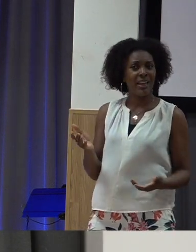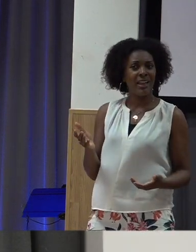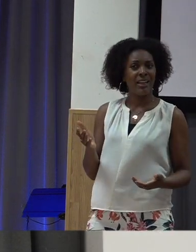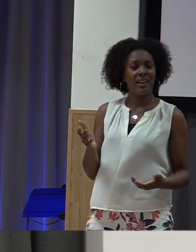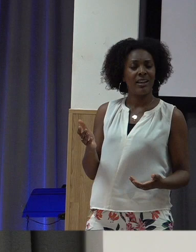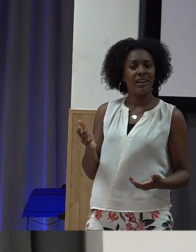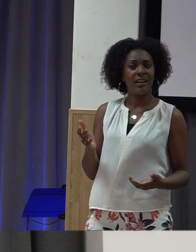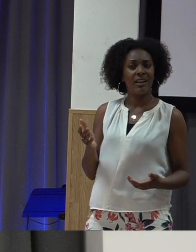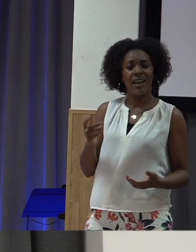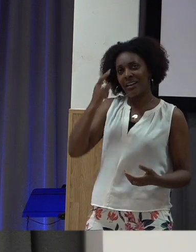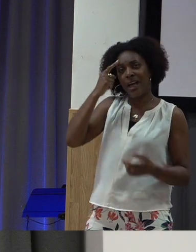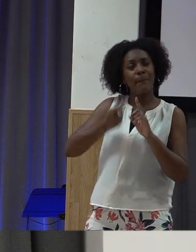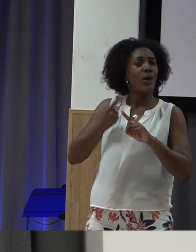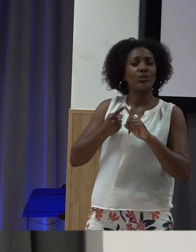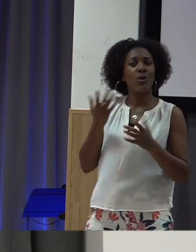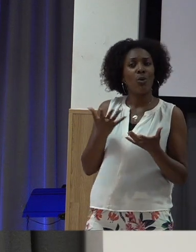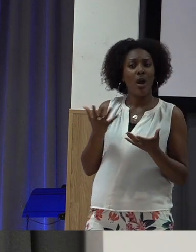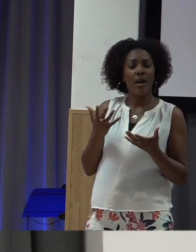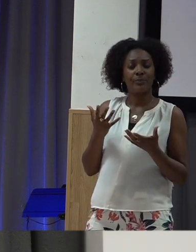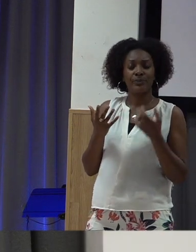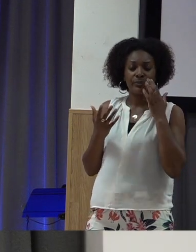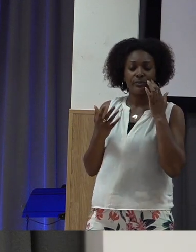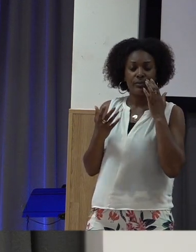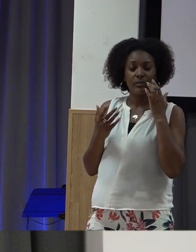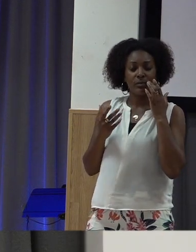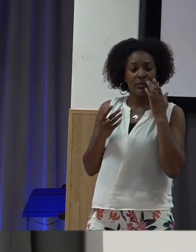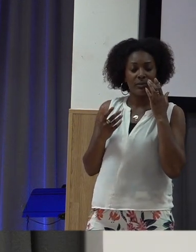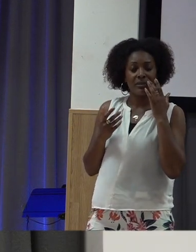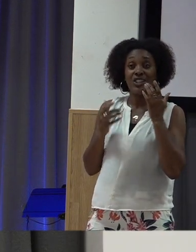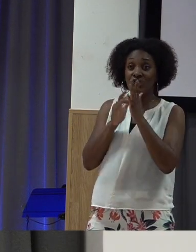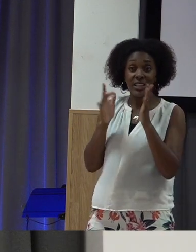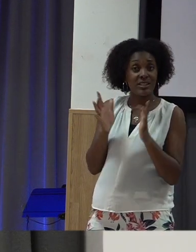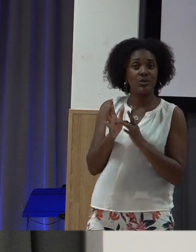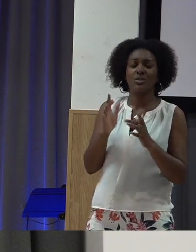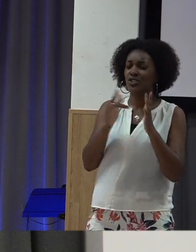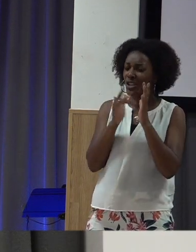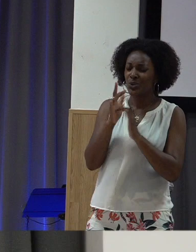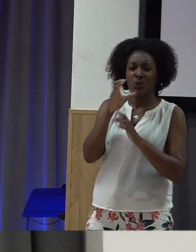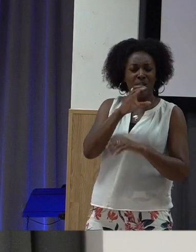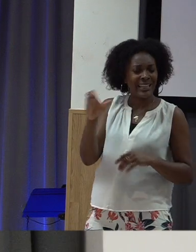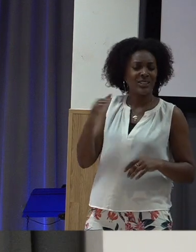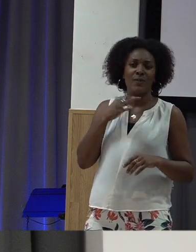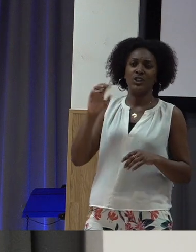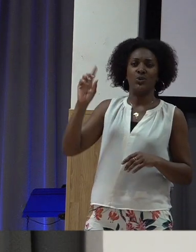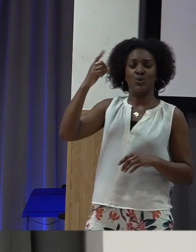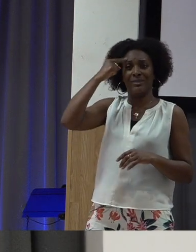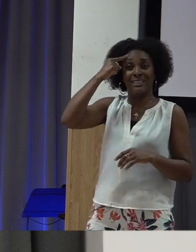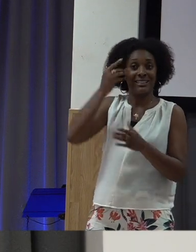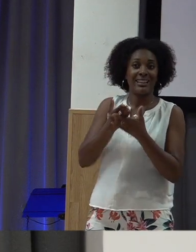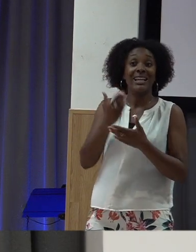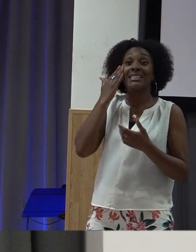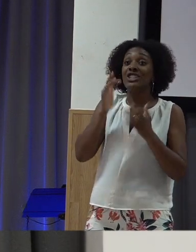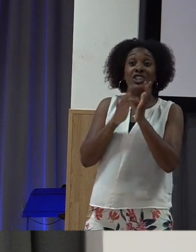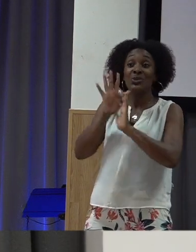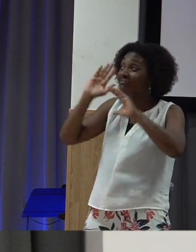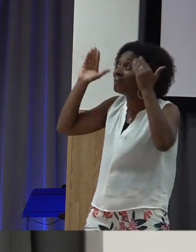au centre de nos préoccupations pour les autres comme pour nous-mêmes, Jésus le Christ, le Fils de Dieu vivant. S'il n'est pas au centre